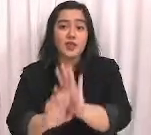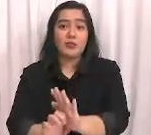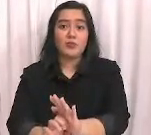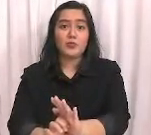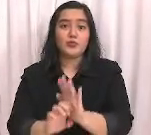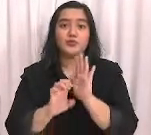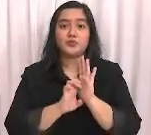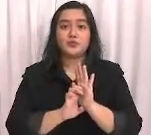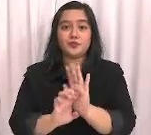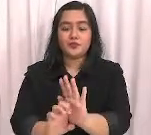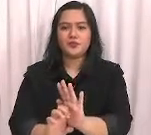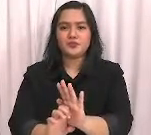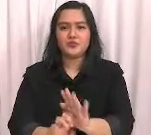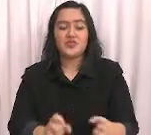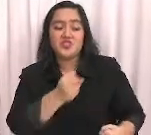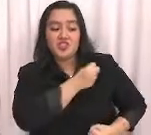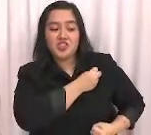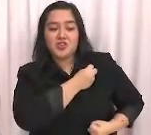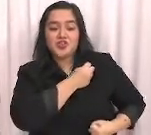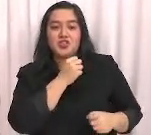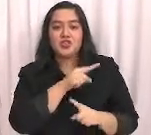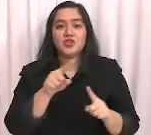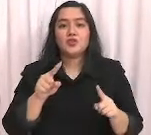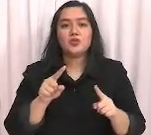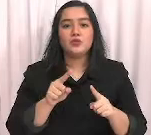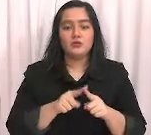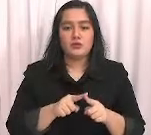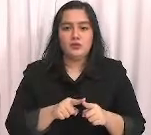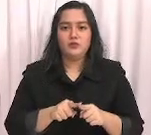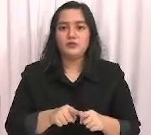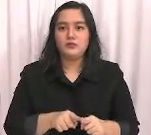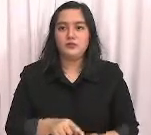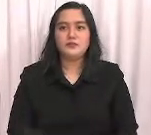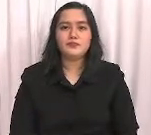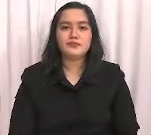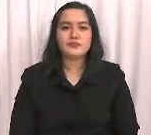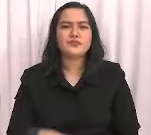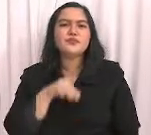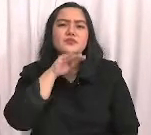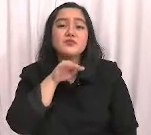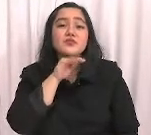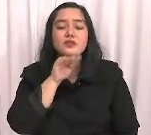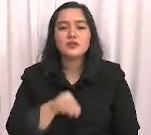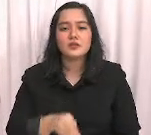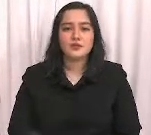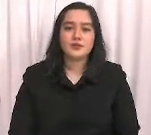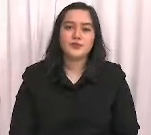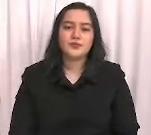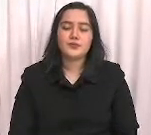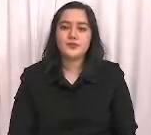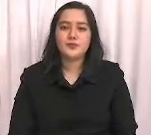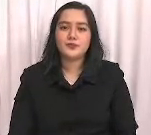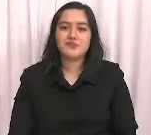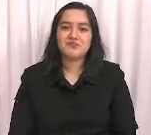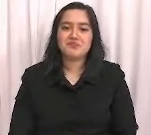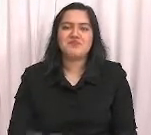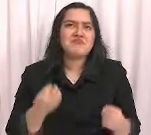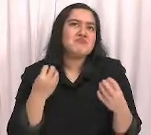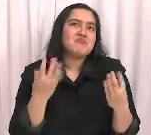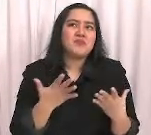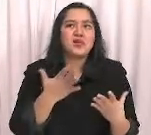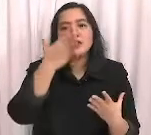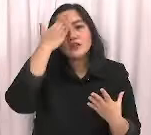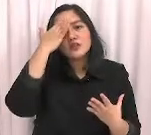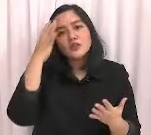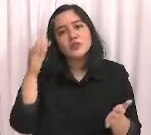nababalikan namin ni Julian. Pag stress sila sa... Ito yung nakita ko in my personal experience. Marami po akong kilala na mga nagkahiwalay na